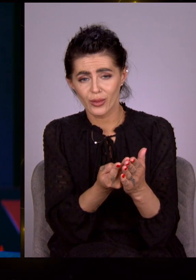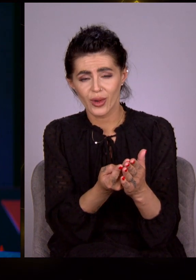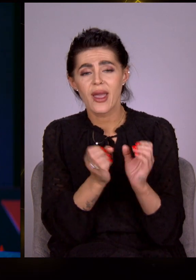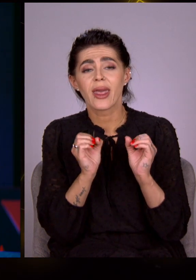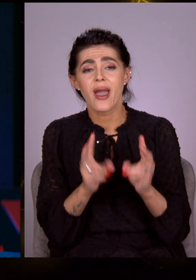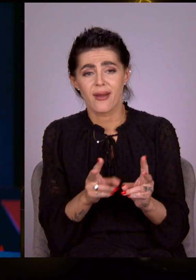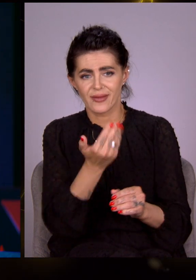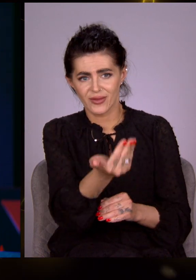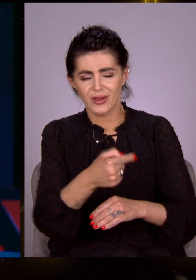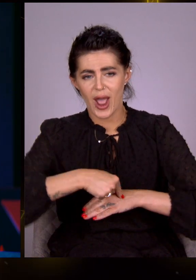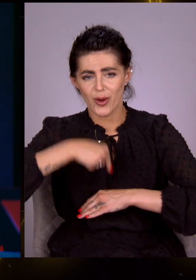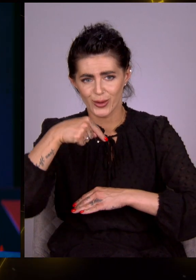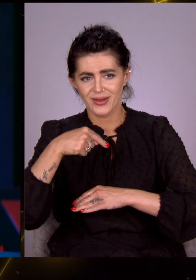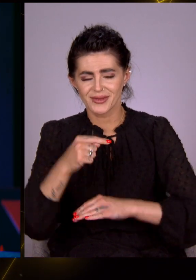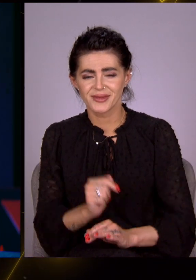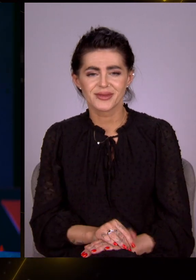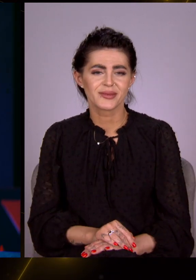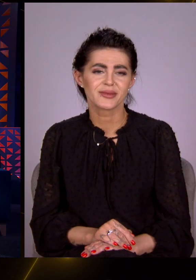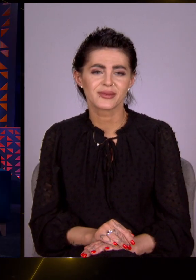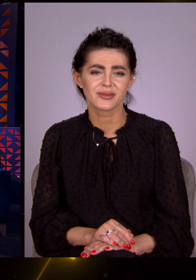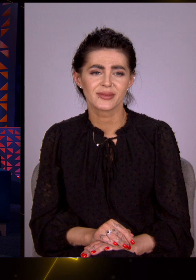відреагує. Іринко,